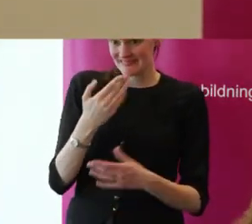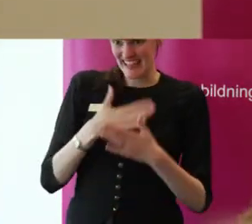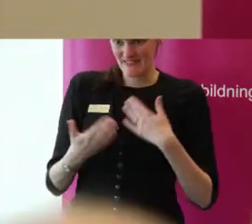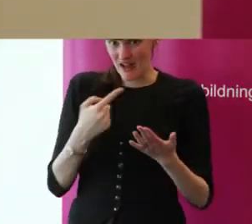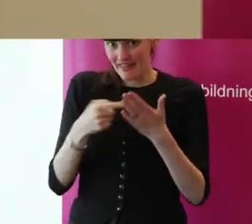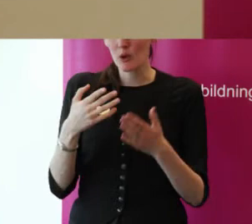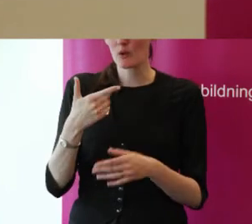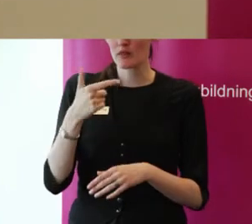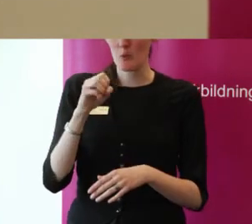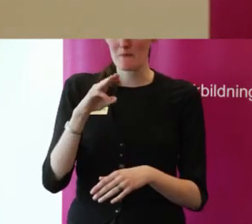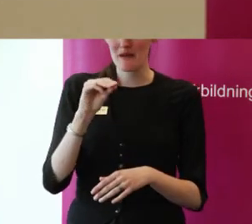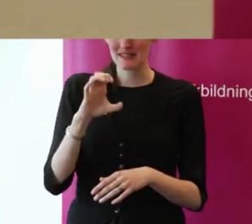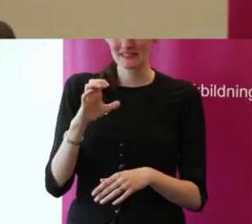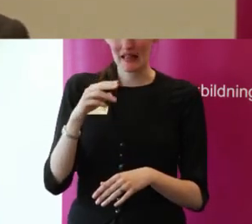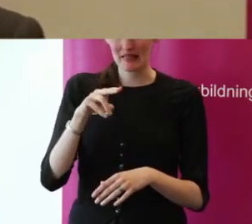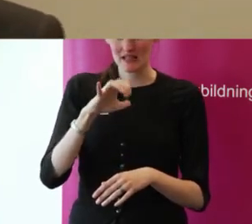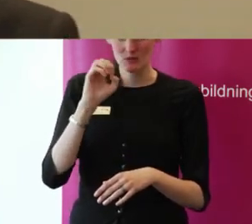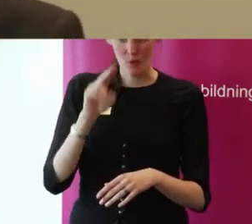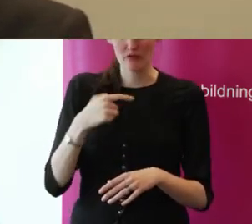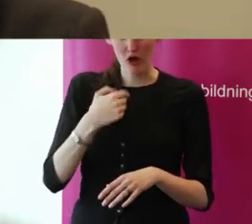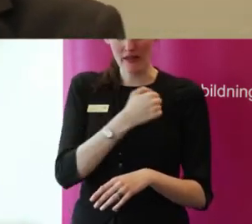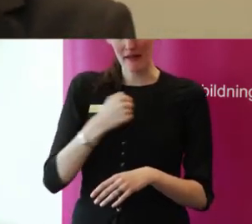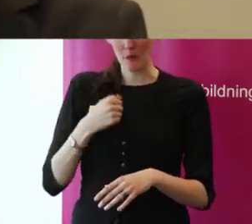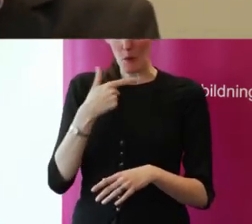Jag heter Thomas Nilsson och är rektor på Gotlands folkhögskola.